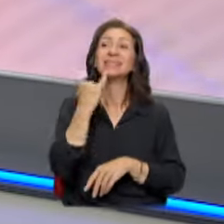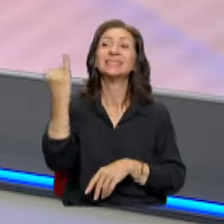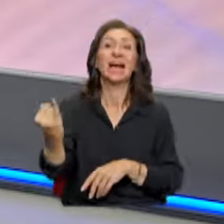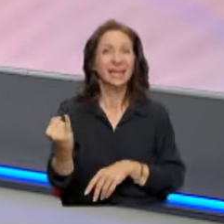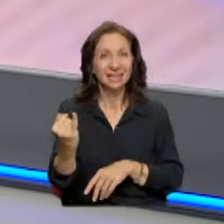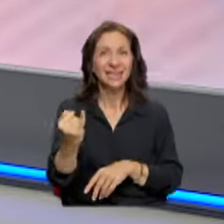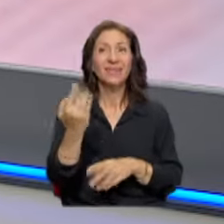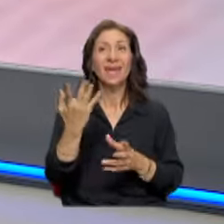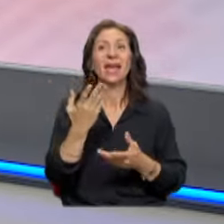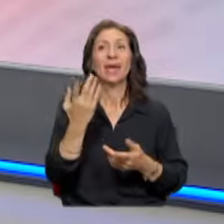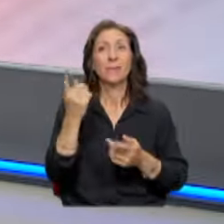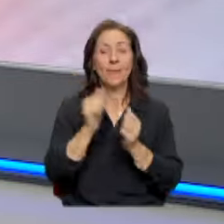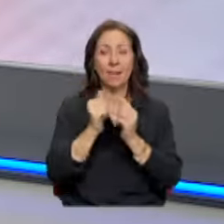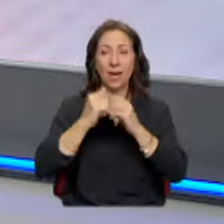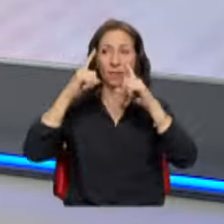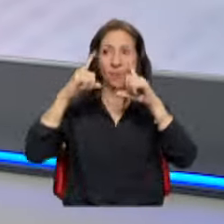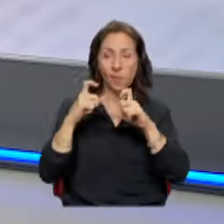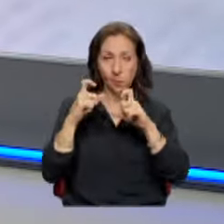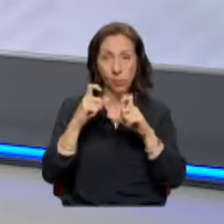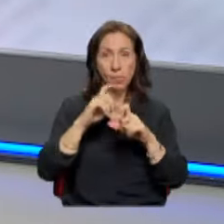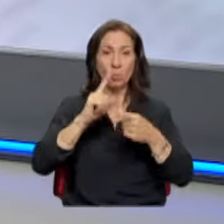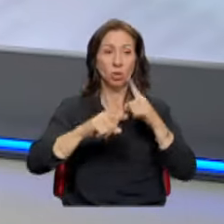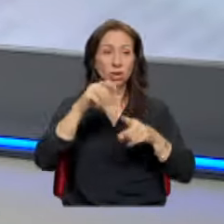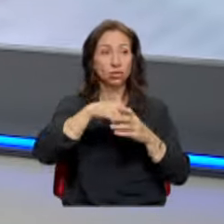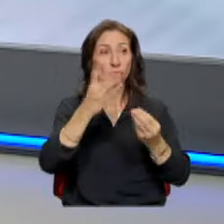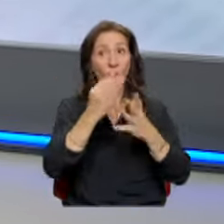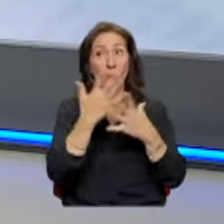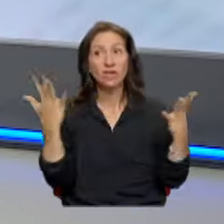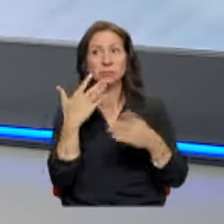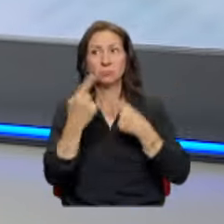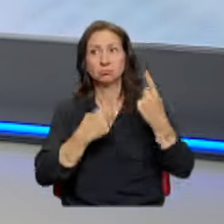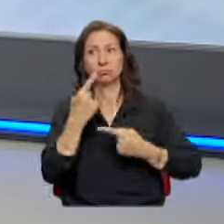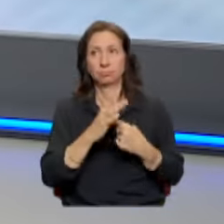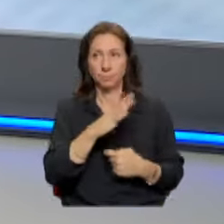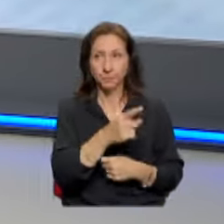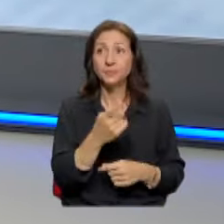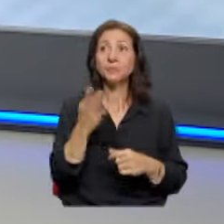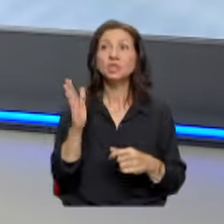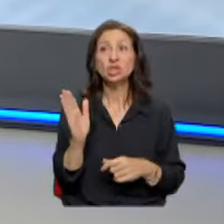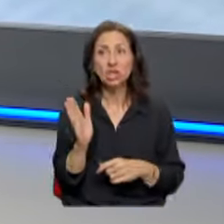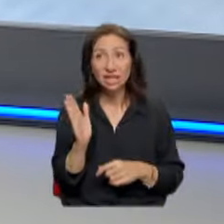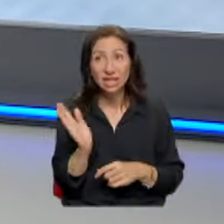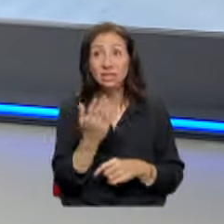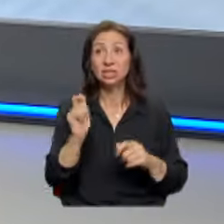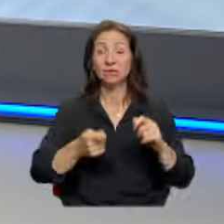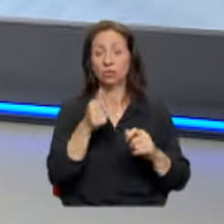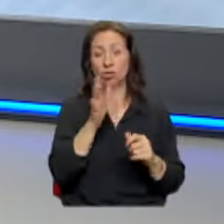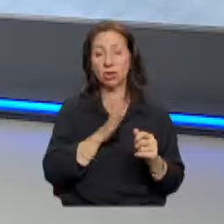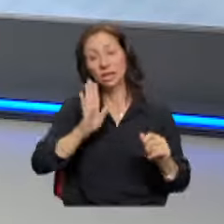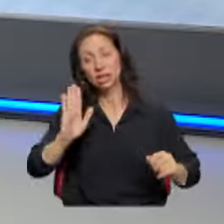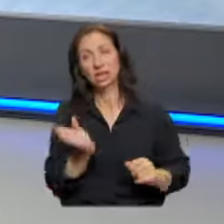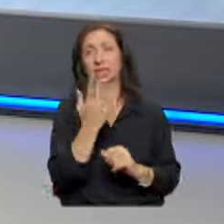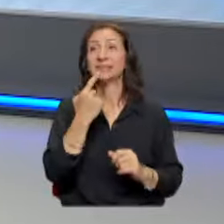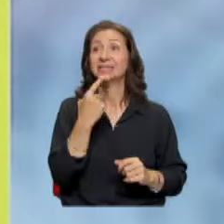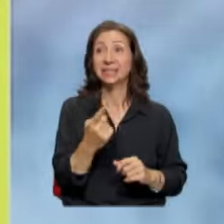ziyareti ve verdikleri birlikte verdikleri fotoğraf siyaset dünyasında çok konuşulmuştu geçeceksen Davutoğlu ile birlikte